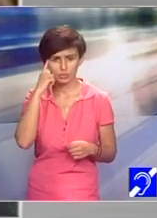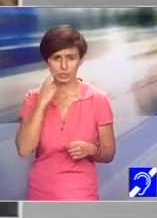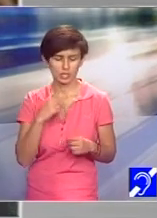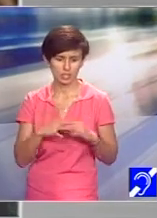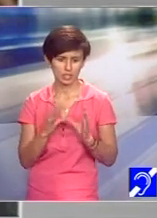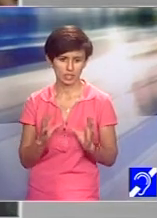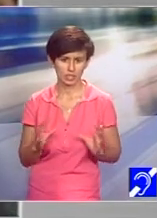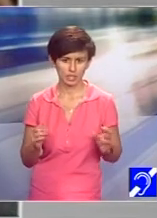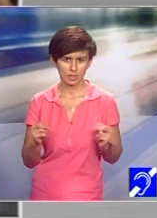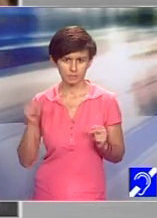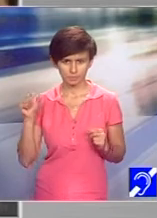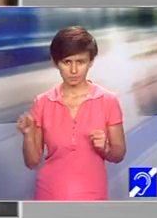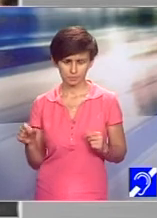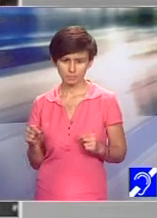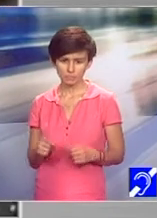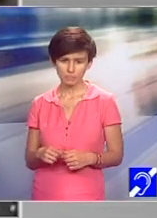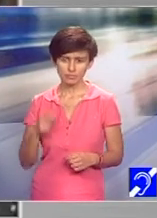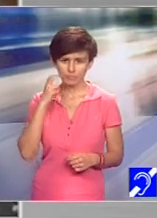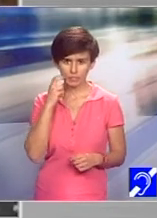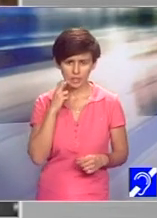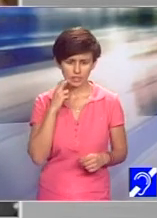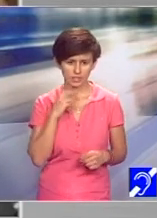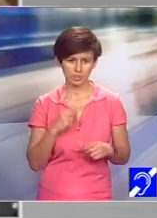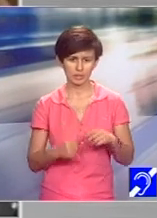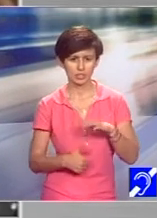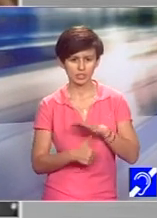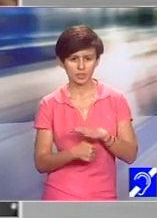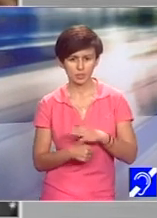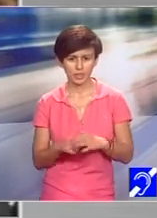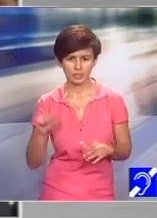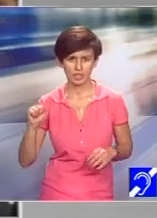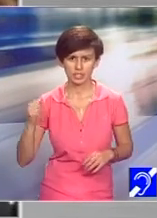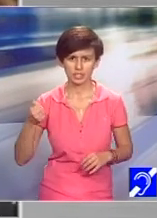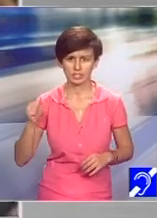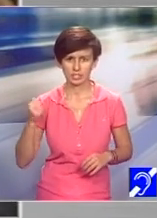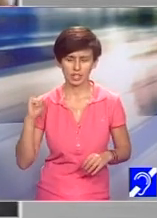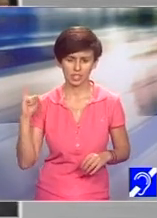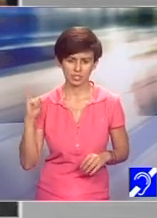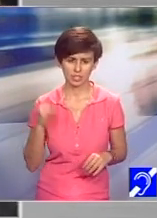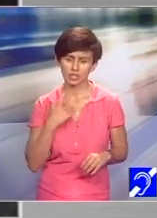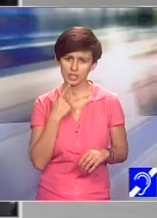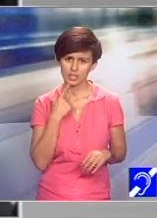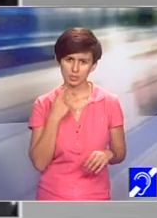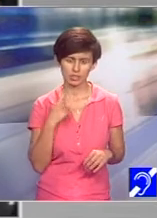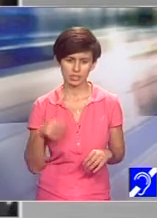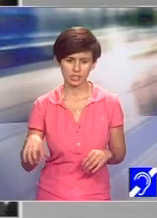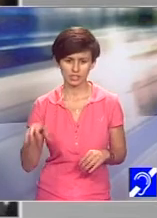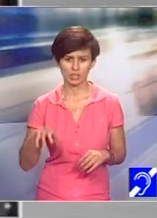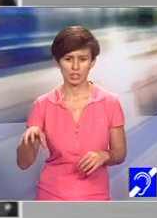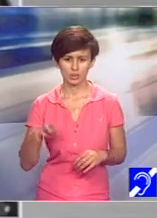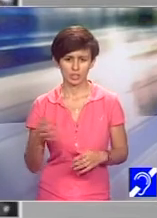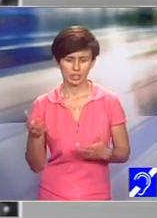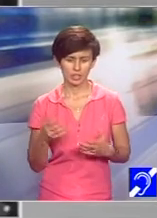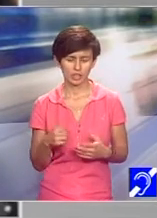capitala istorică a sașilor transilvaneni. Timișoara e o platformă de Mitelo Europa, de Europa Centrală, care au